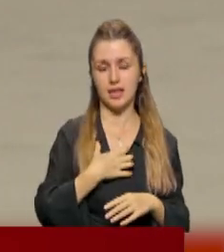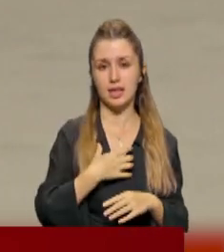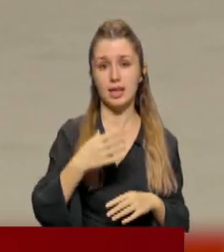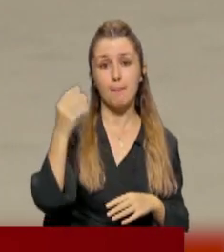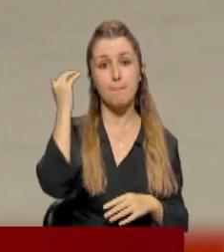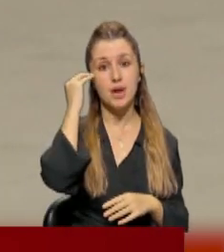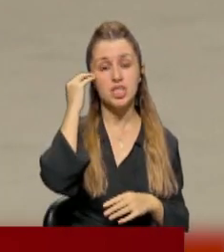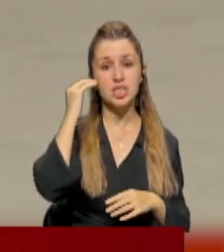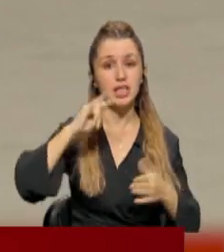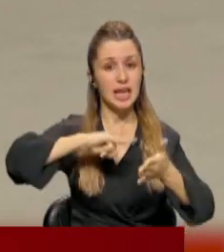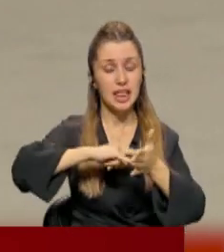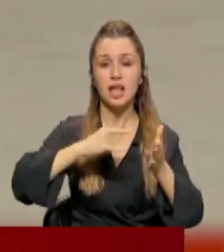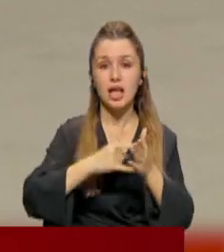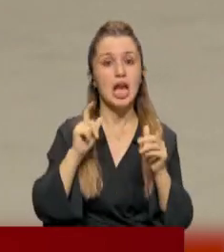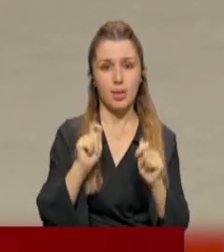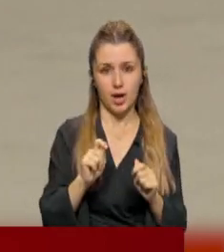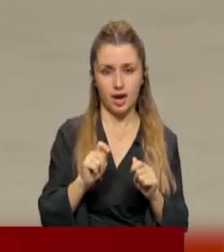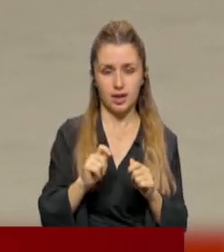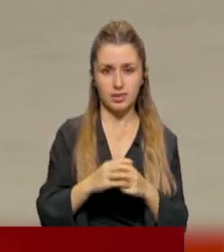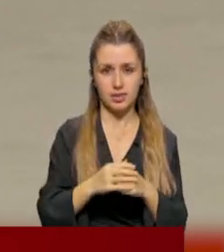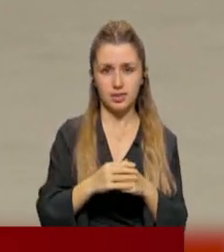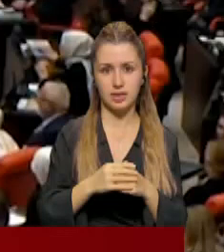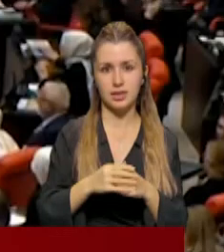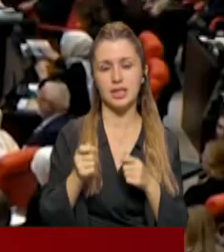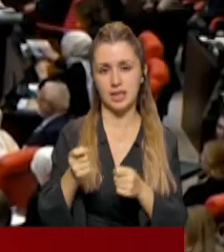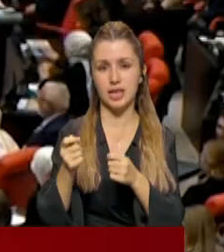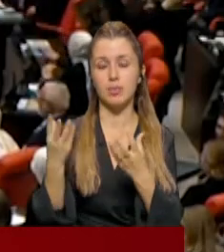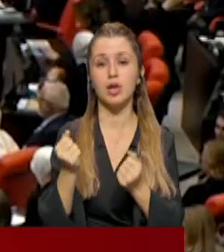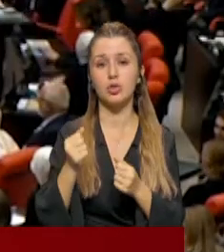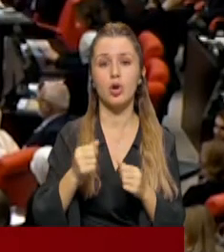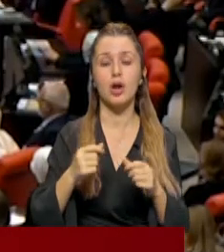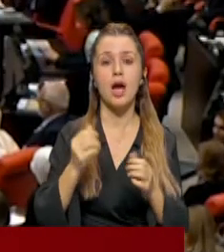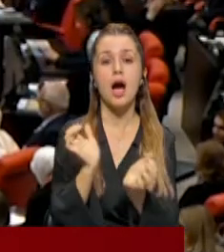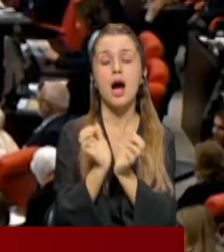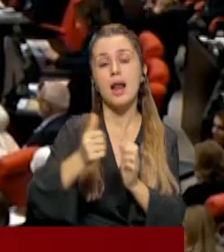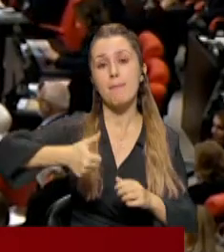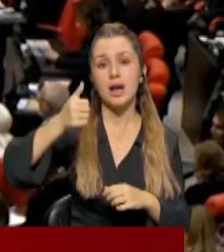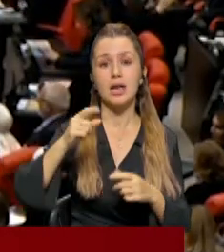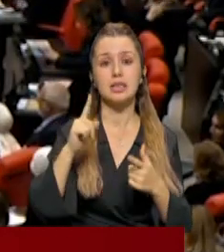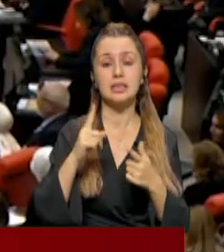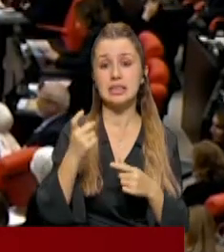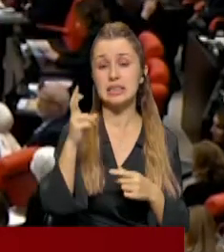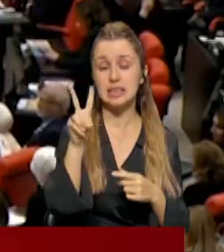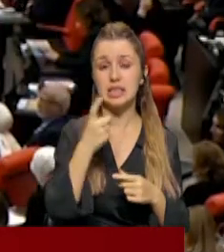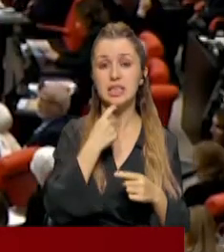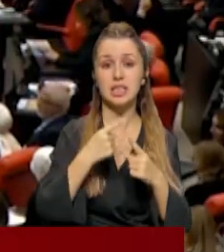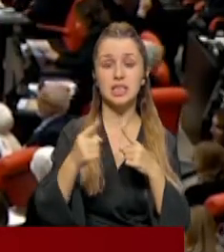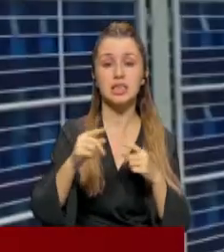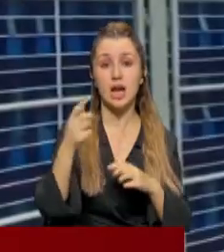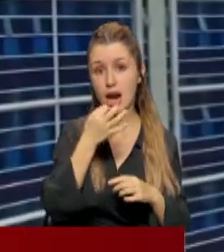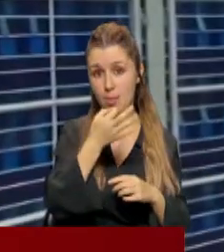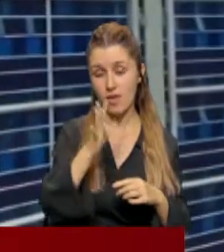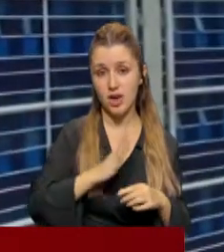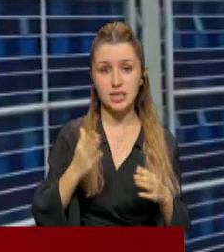kendi başına idame ettirecek şekilde yetişiyor. Aile ve Sosyal Hizmetler Bakanlığı'nın 2 yıldır çocuğa istismardan haberi